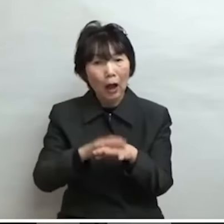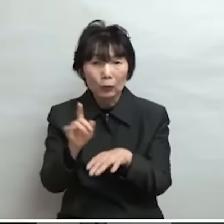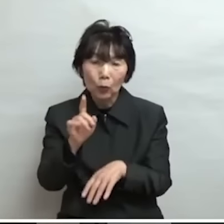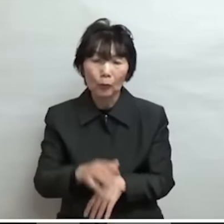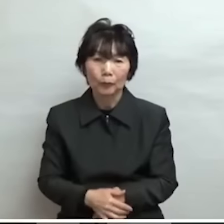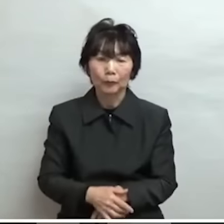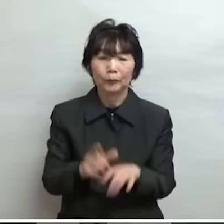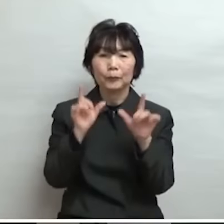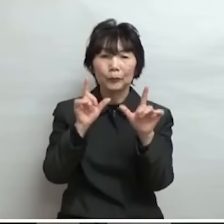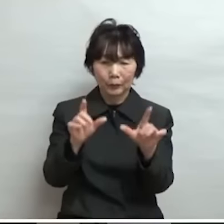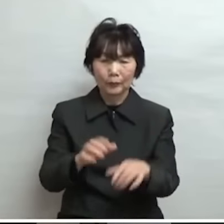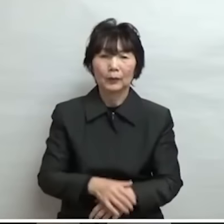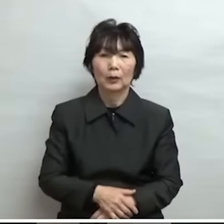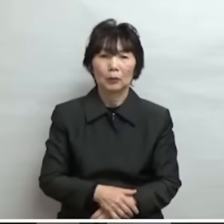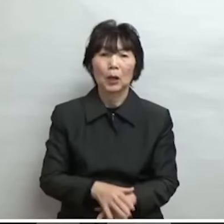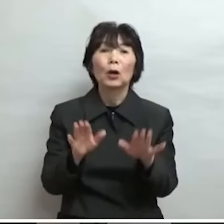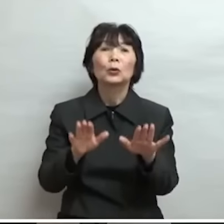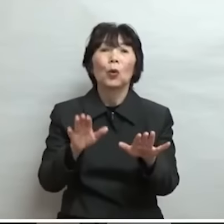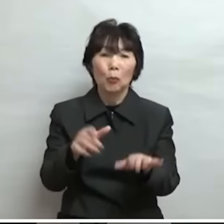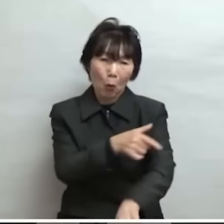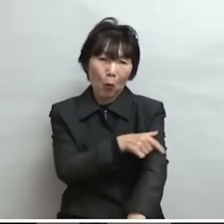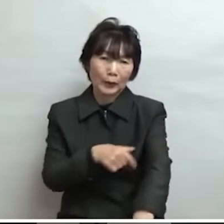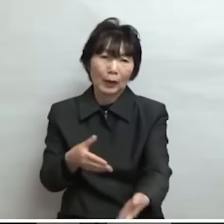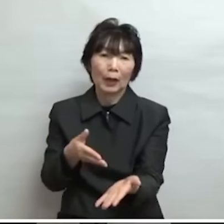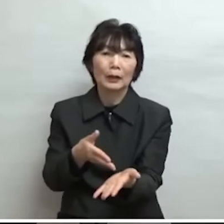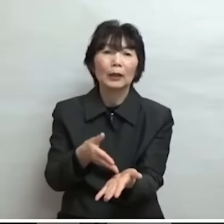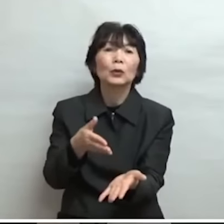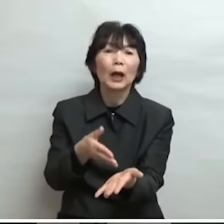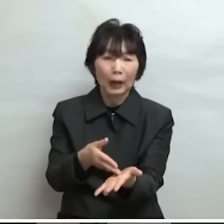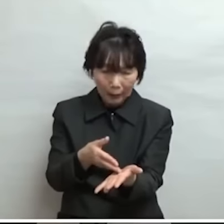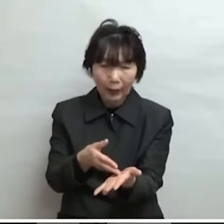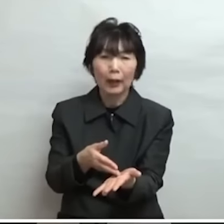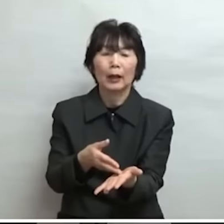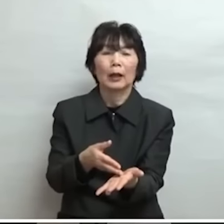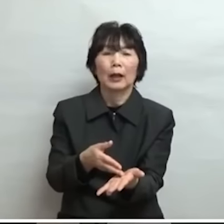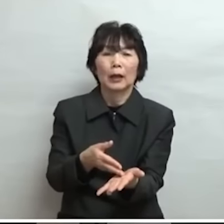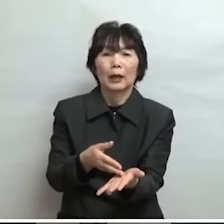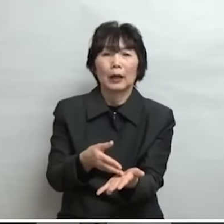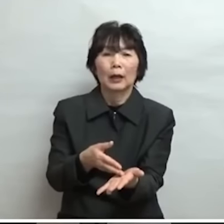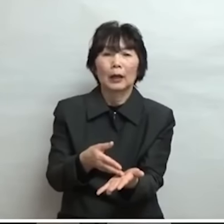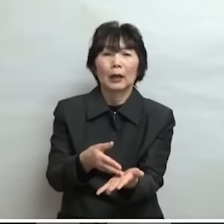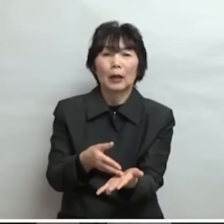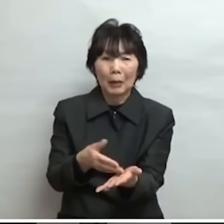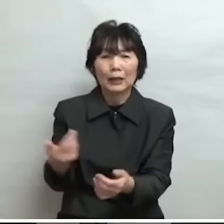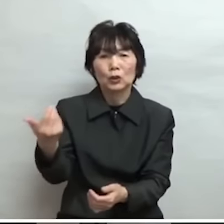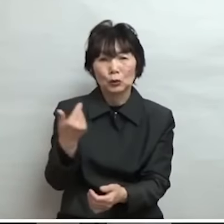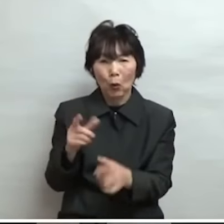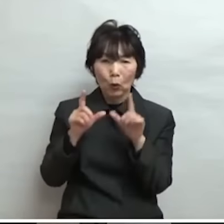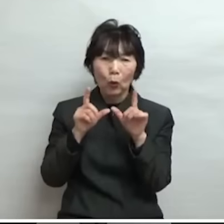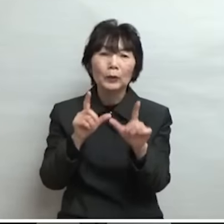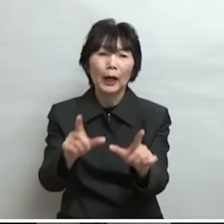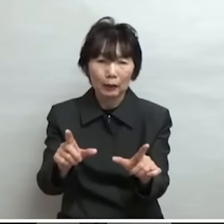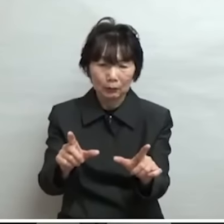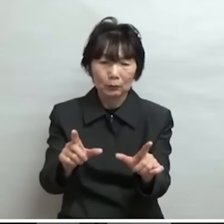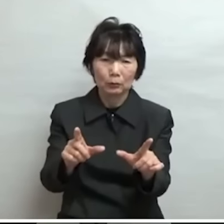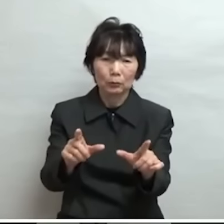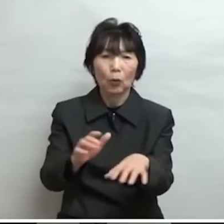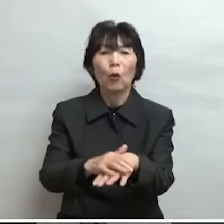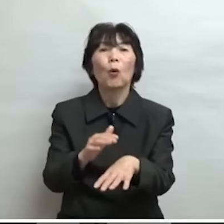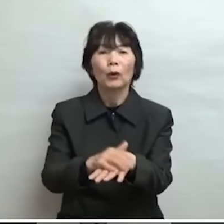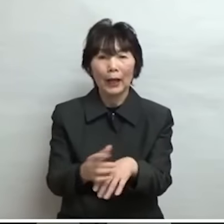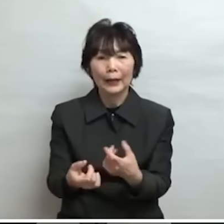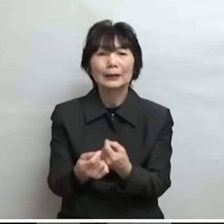については、今日もこうして記者会見の中で、今日も草壁さんから の, 質問に答える形で、し